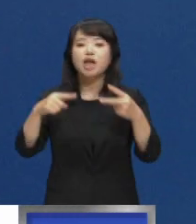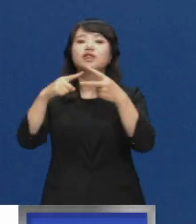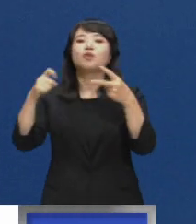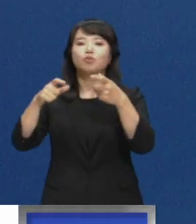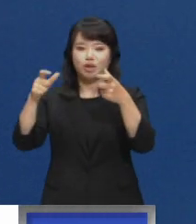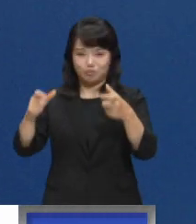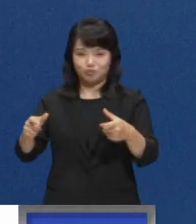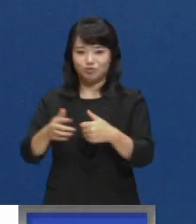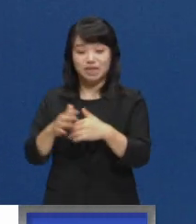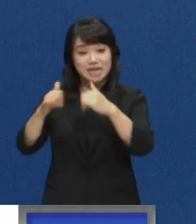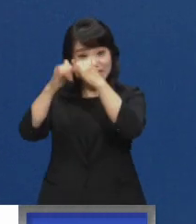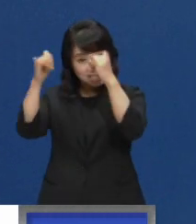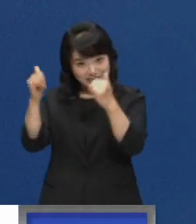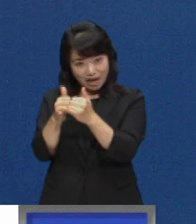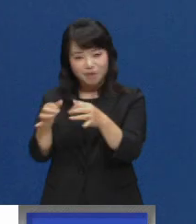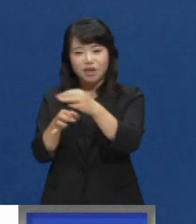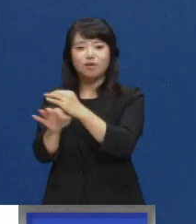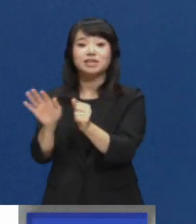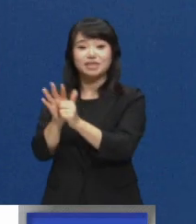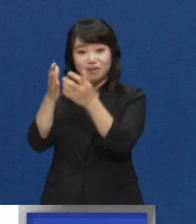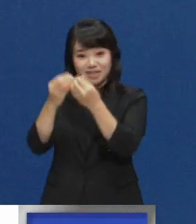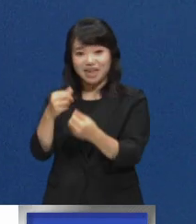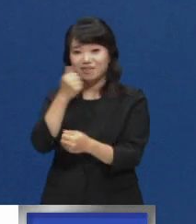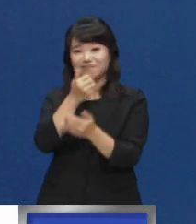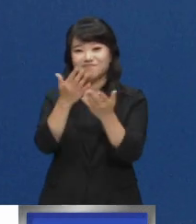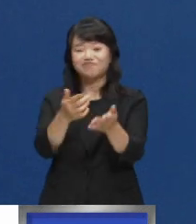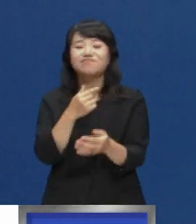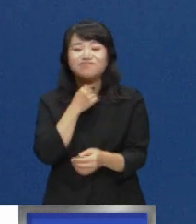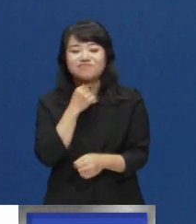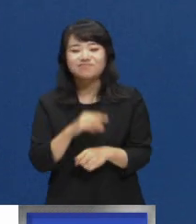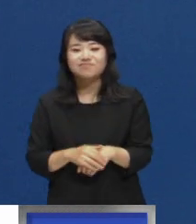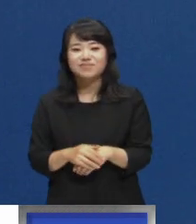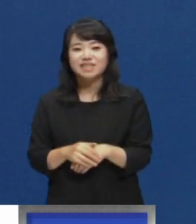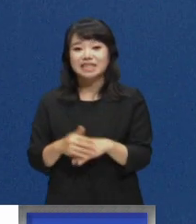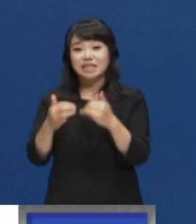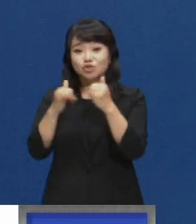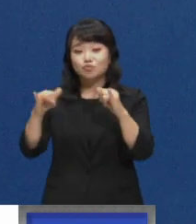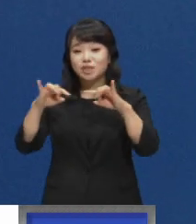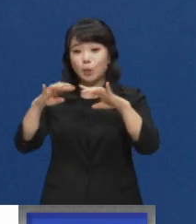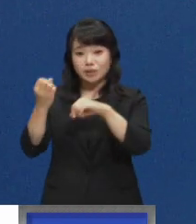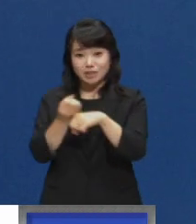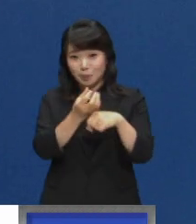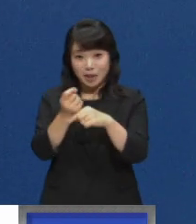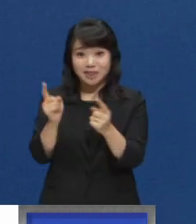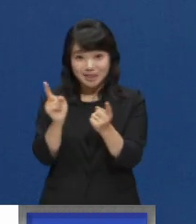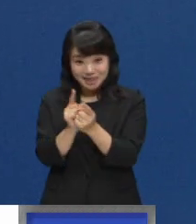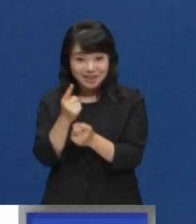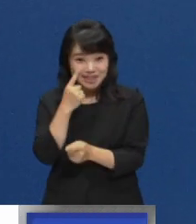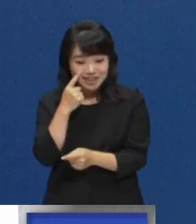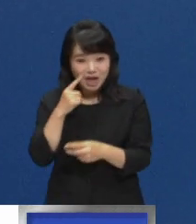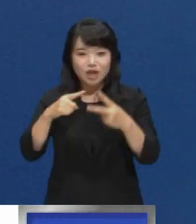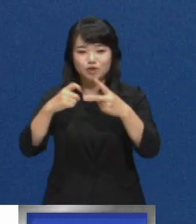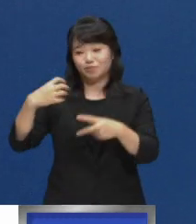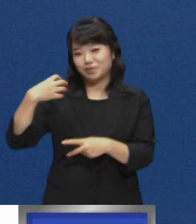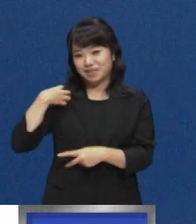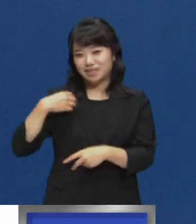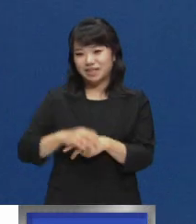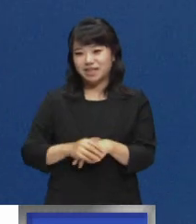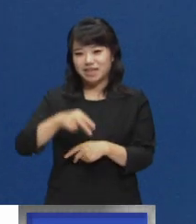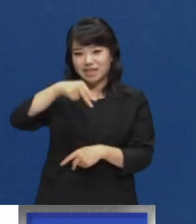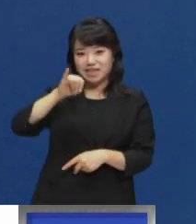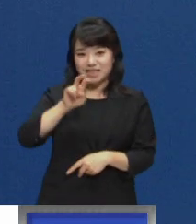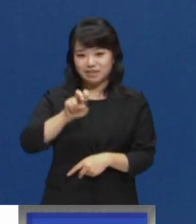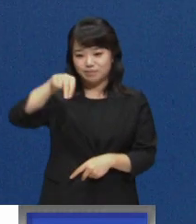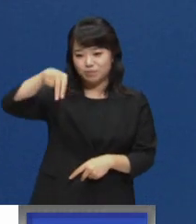동대문구의 사회적 경제 지원 내용을 사례로 소개할까 합니다. 저희 주민 통신원이 직접 취재를 하셨습니다. 동대문구를 담당하는